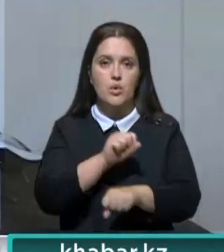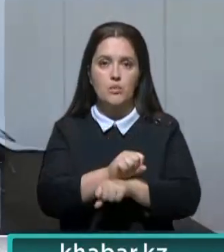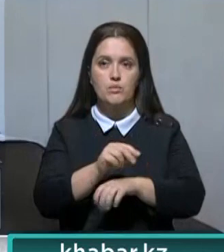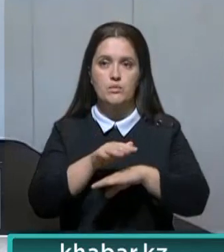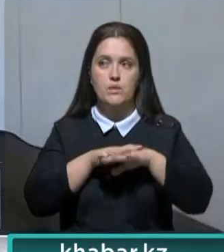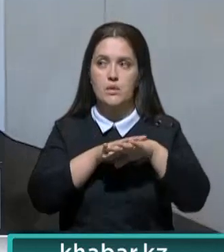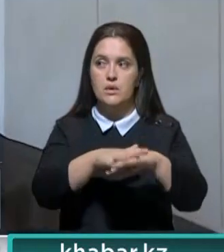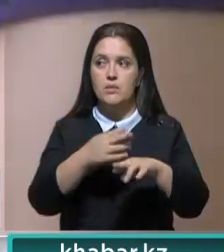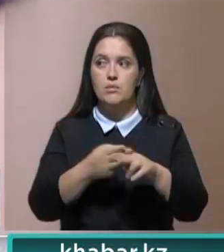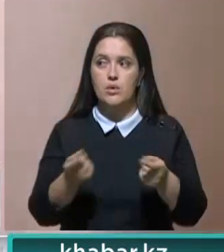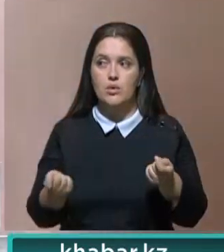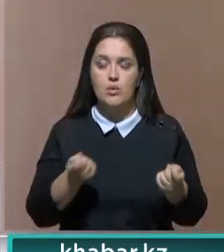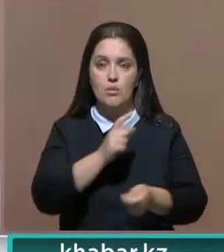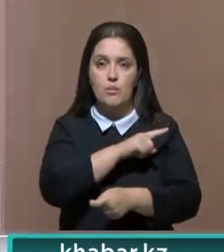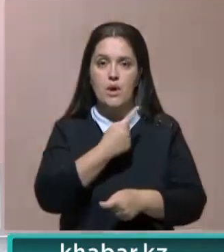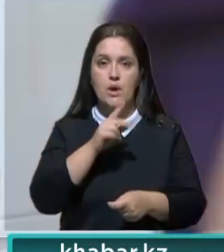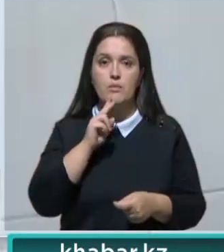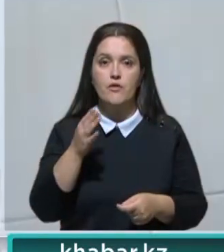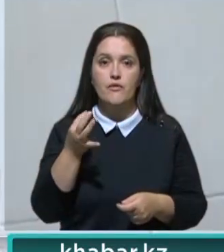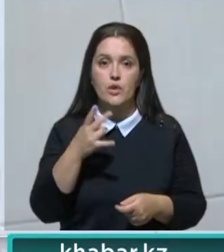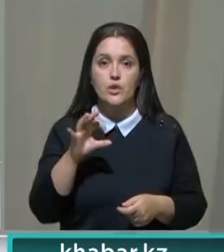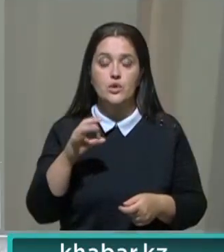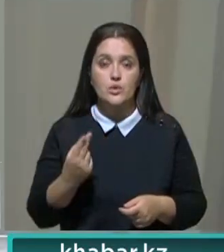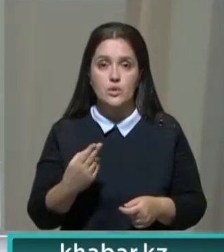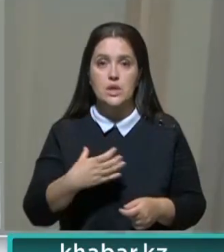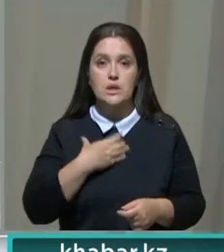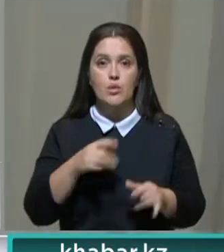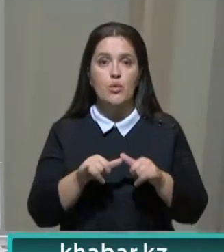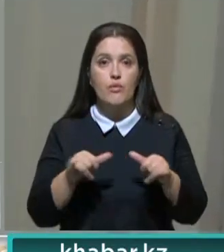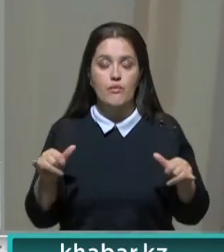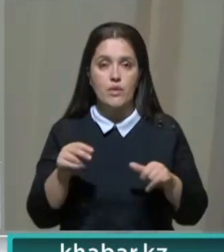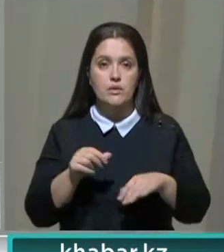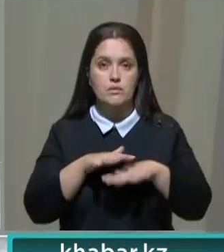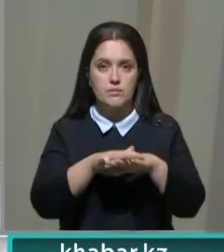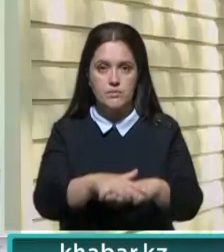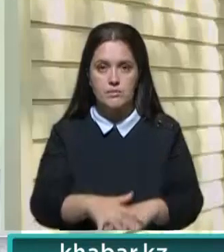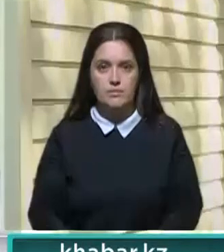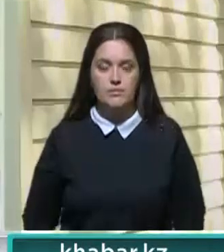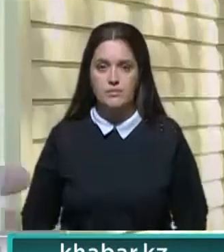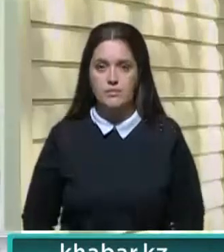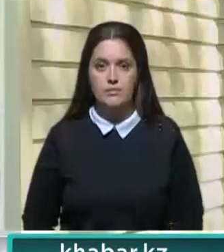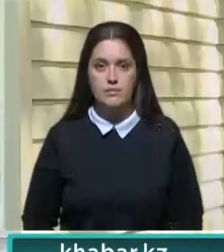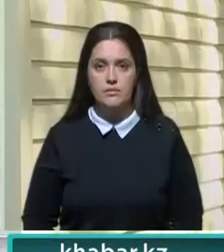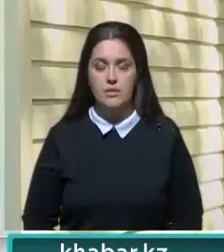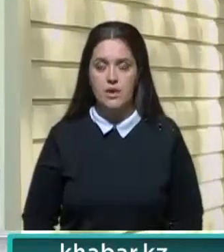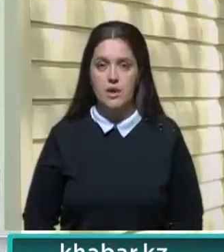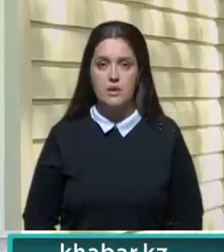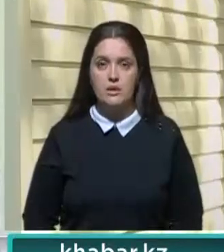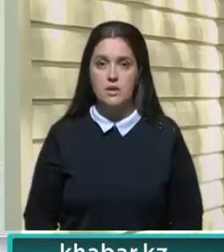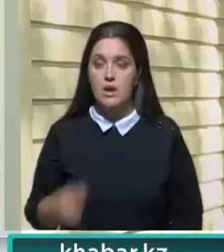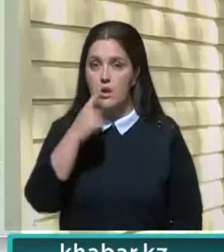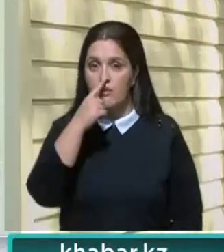так как руководство больницы обратилось в Фонд социального медстрахования с предложением увеличить сумму для приёмного покоя допустим год